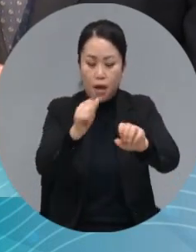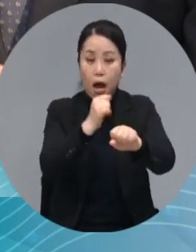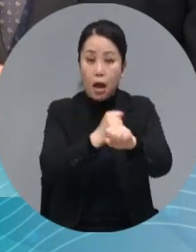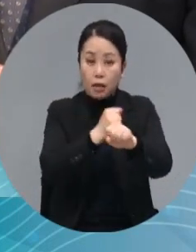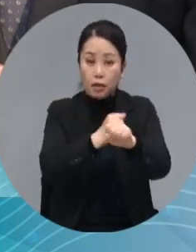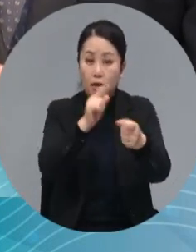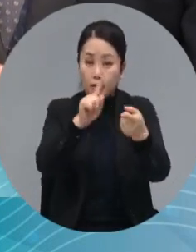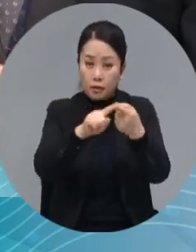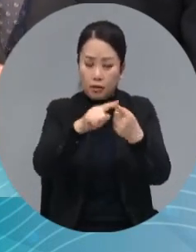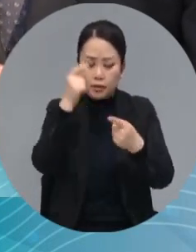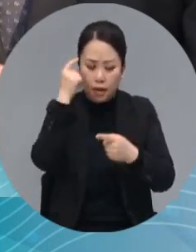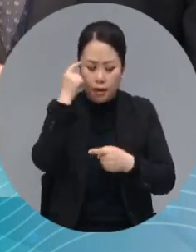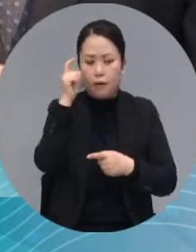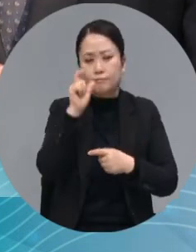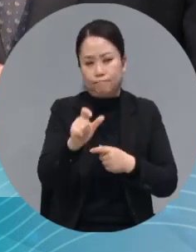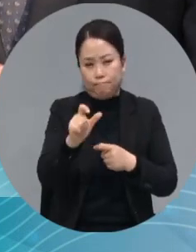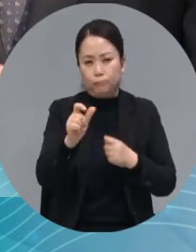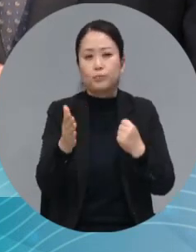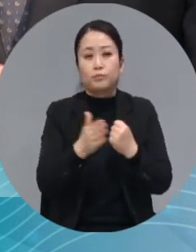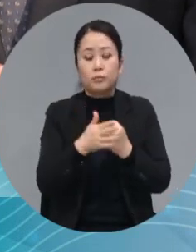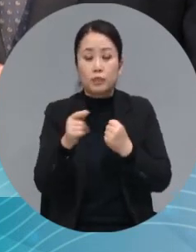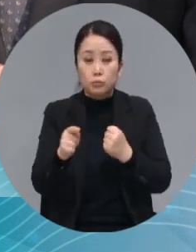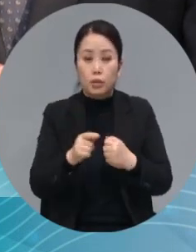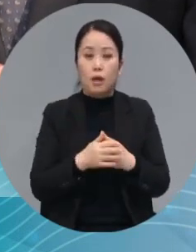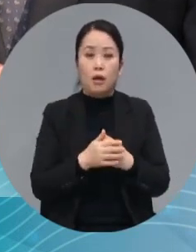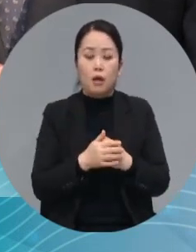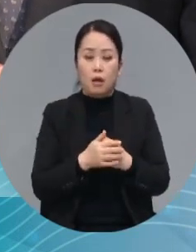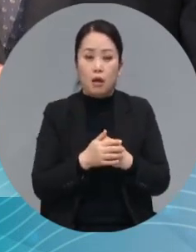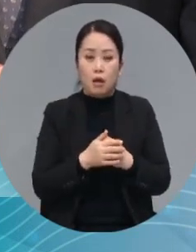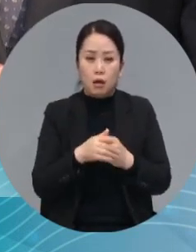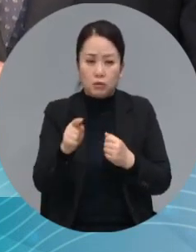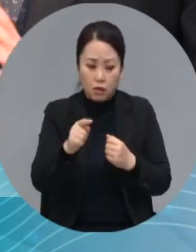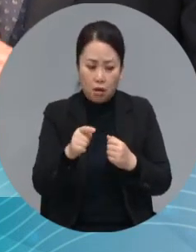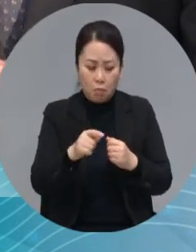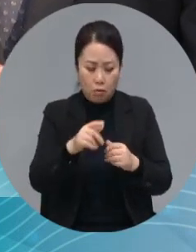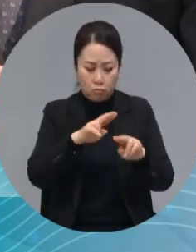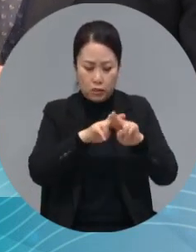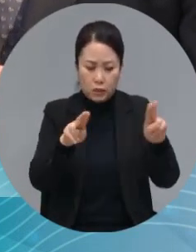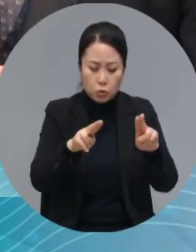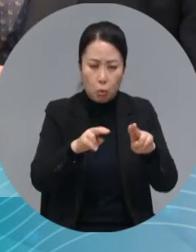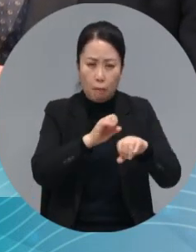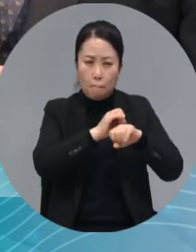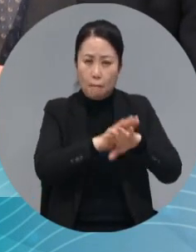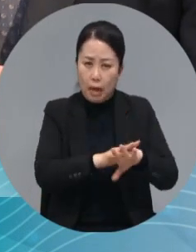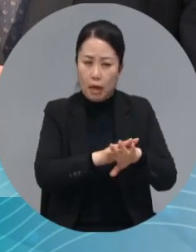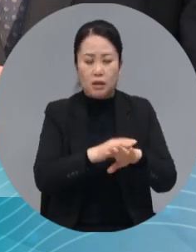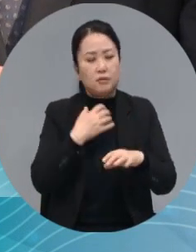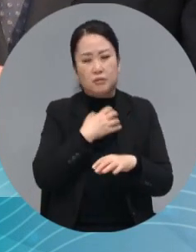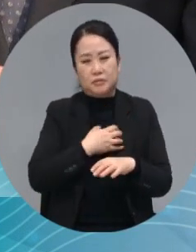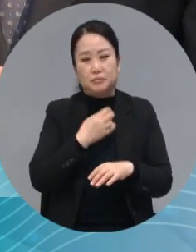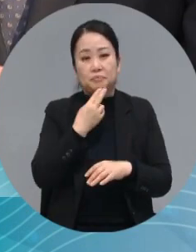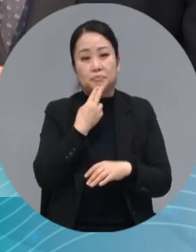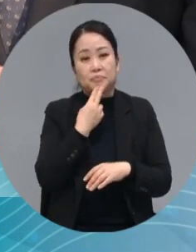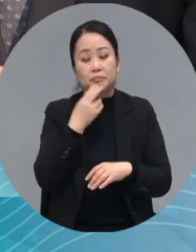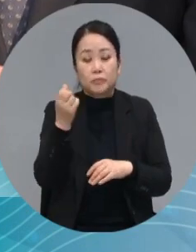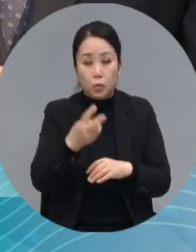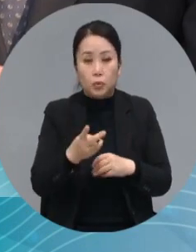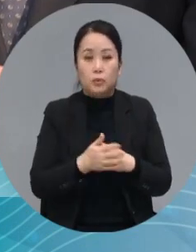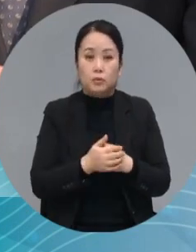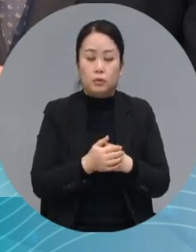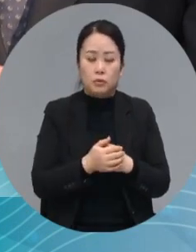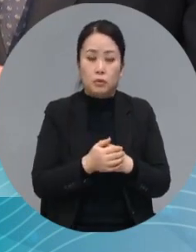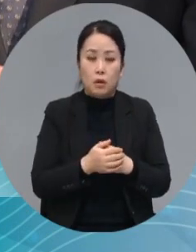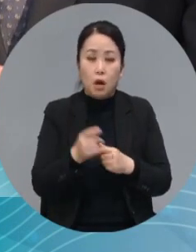의지는 강력하기 때문에 그게 뒷걸음치 쳐질 그런 우려는 전혀 없고요. 네.